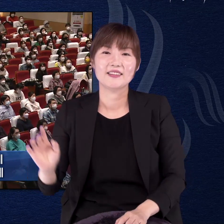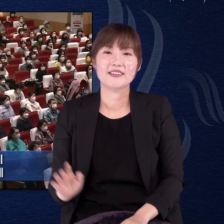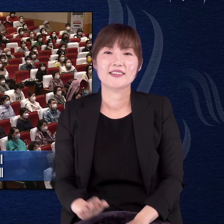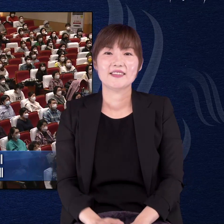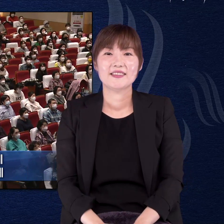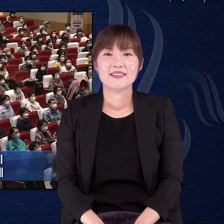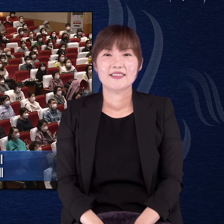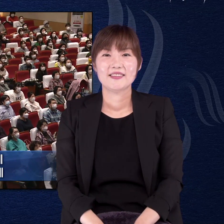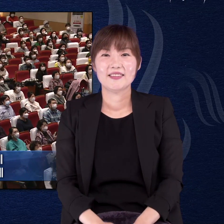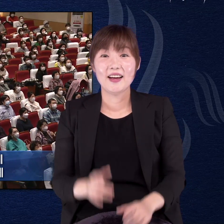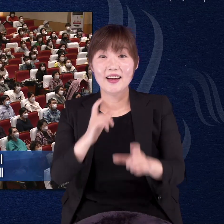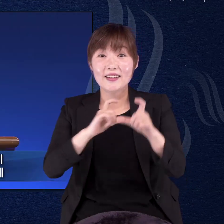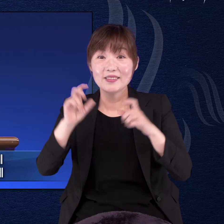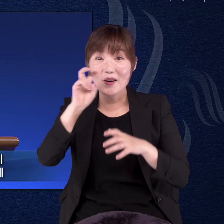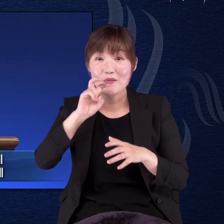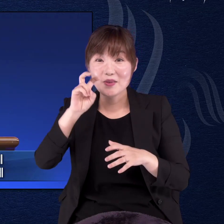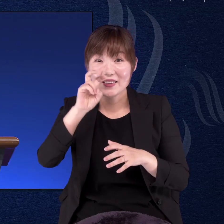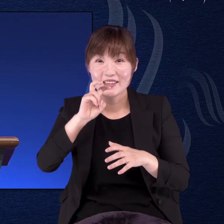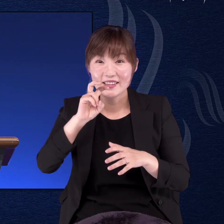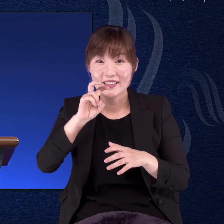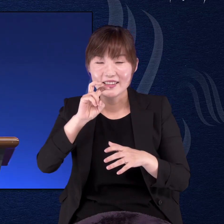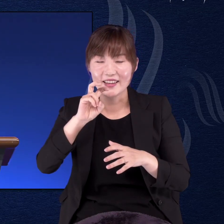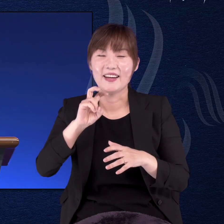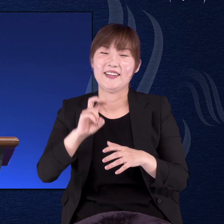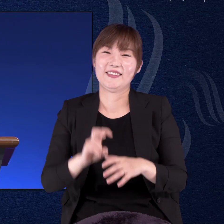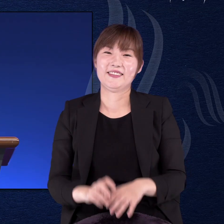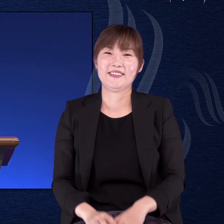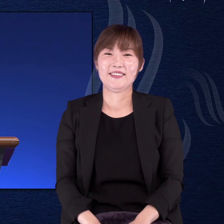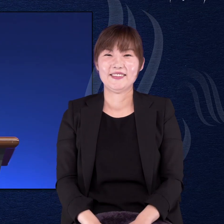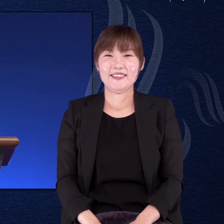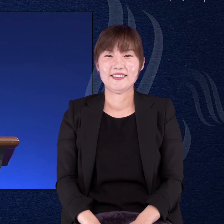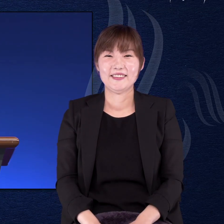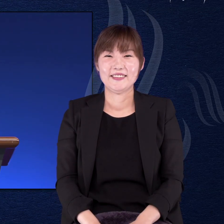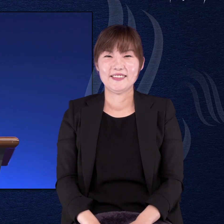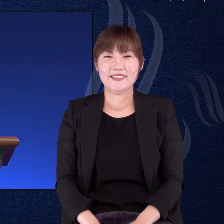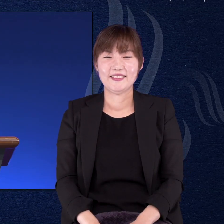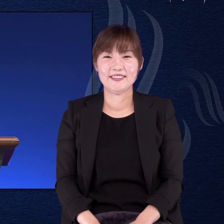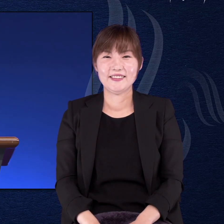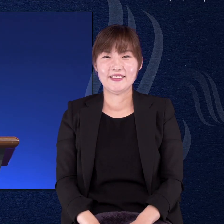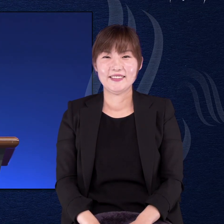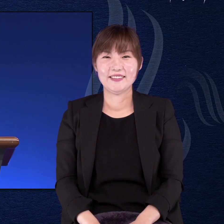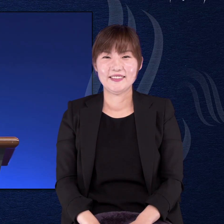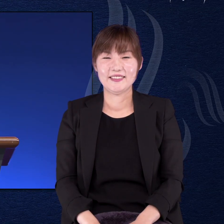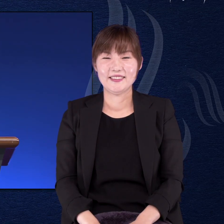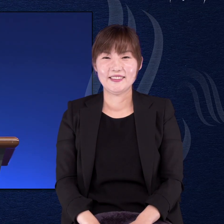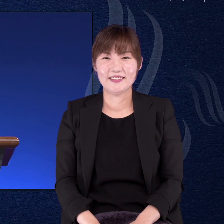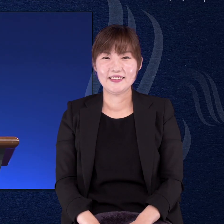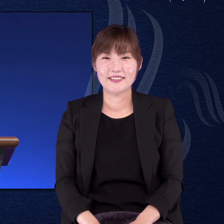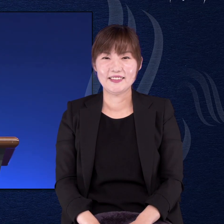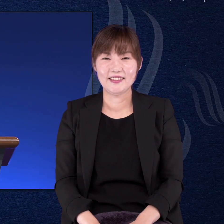더 부르고 싶으시죠? 네, 각자 끝나고 기도하시면서 부르시고요.